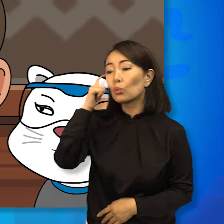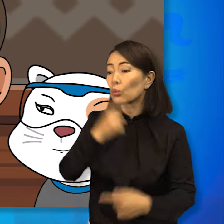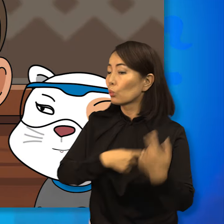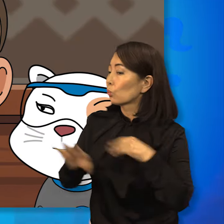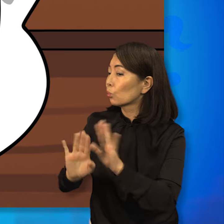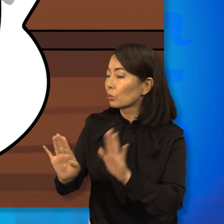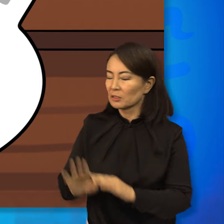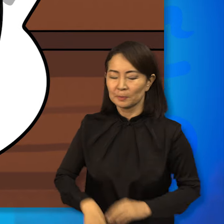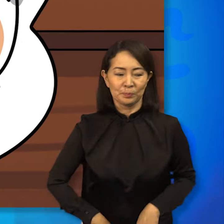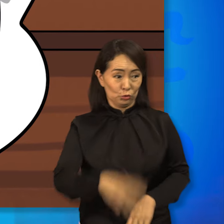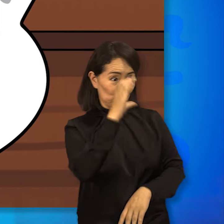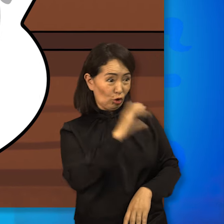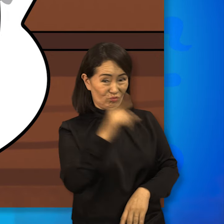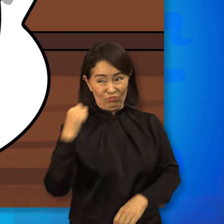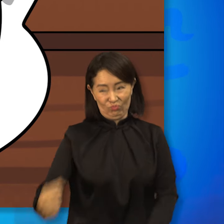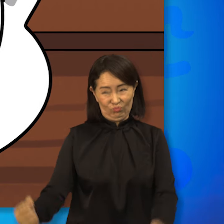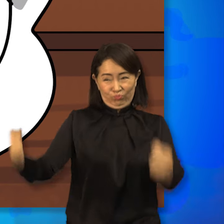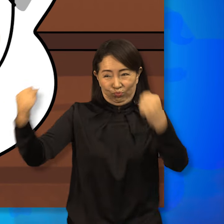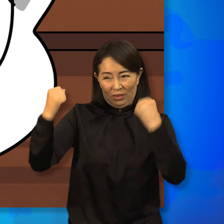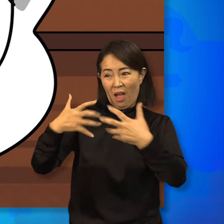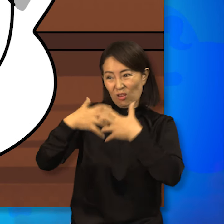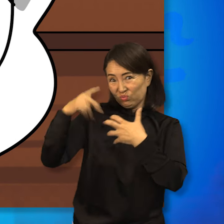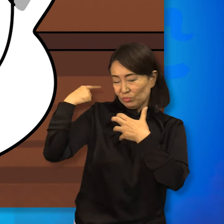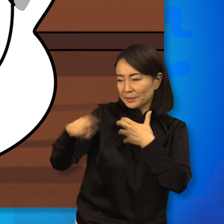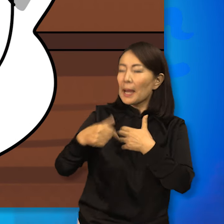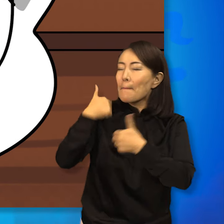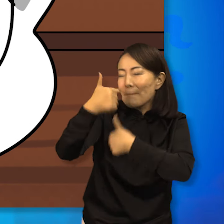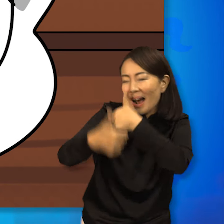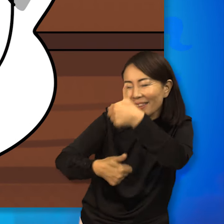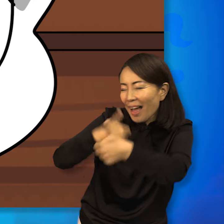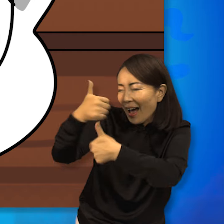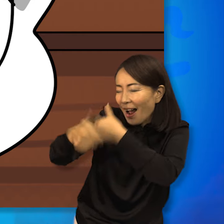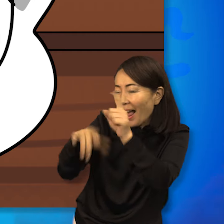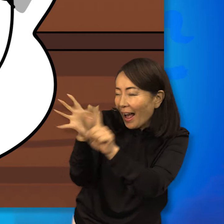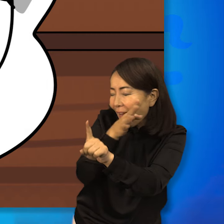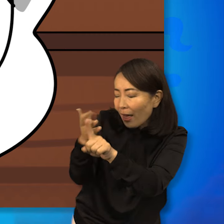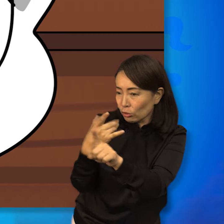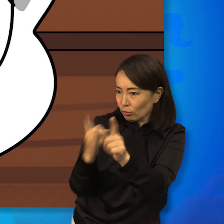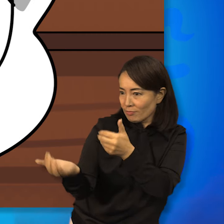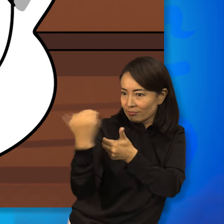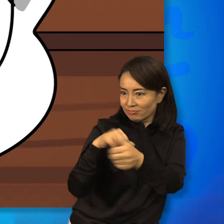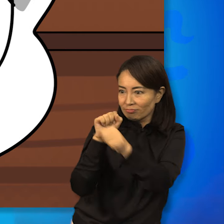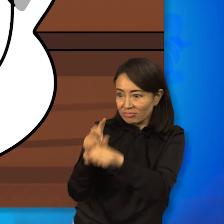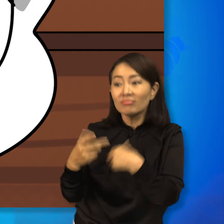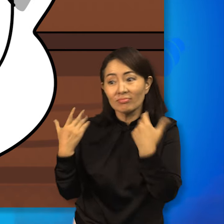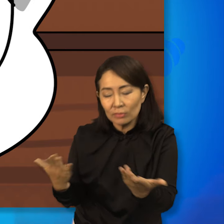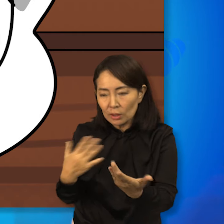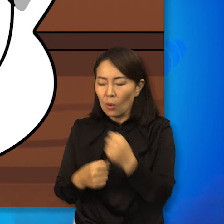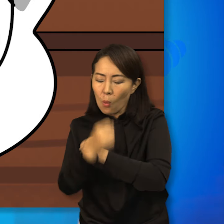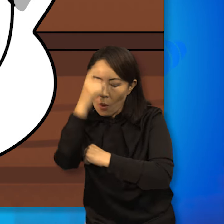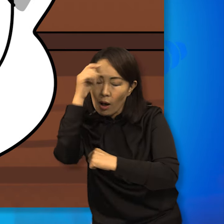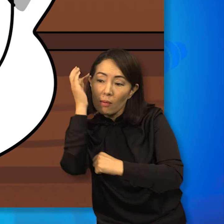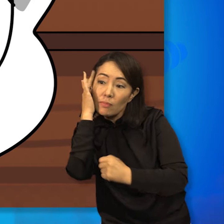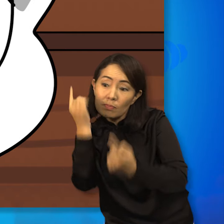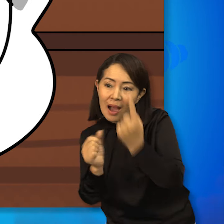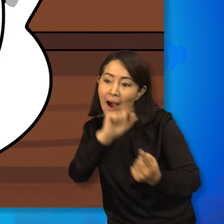Чи идүүлмээр санагдаад гараад ирвөө. Сүрлэг сайхан чоннууд минь тогтож хайрл. Зогдор юугаан буулгаад цасхан